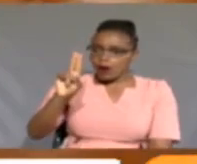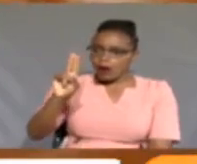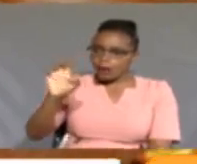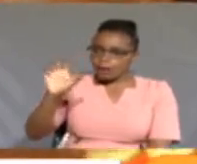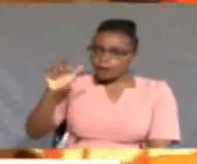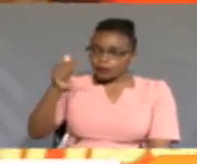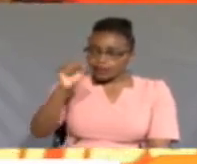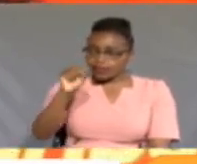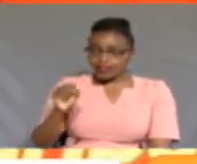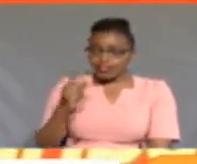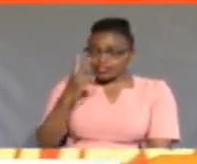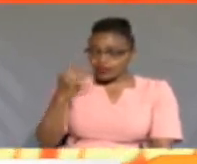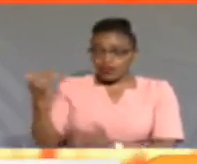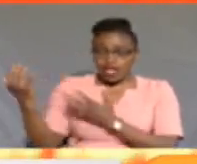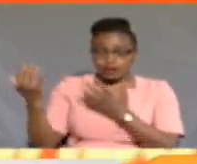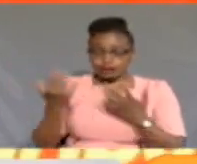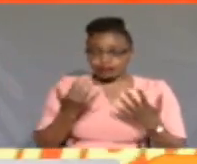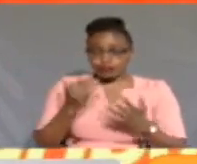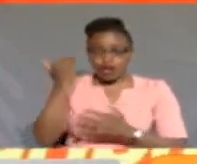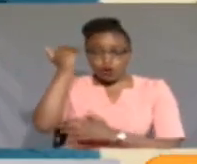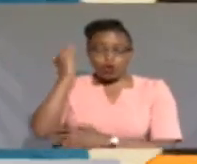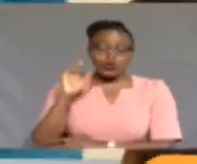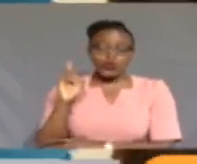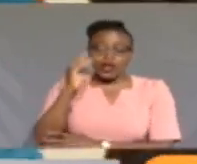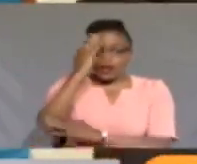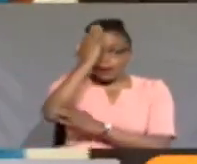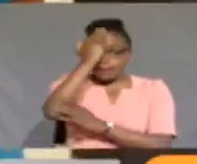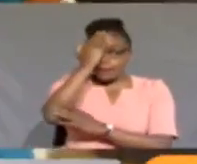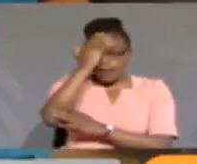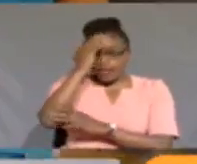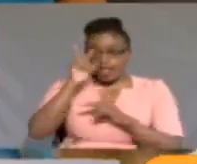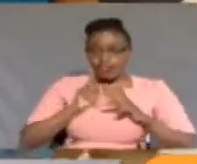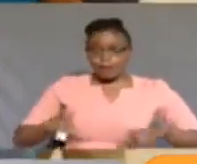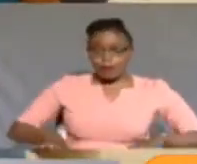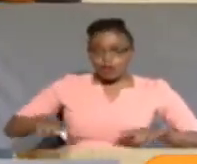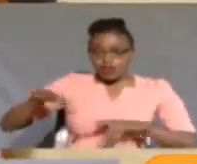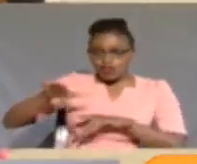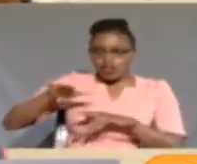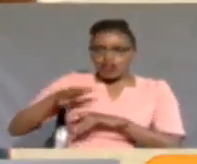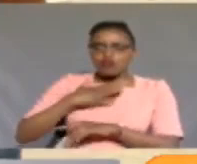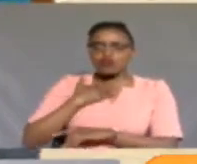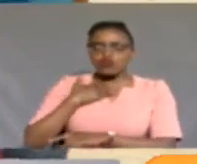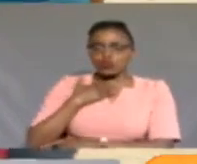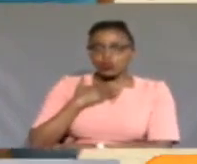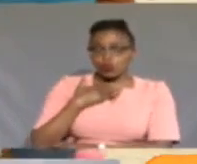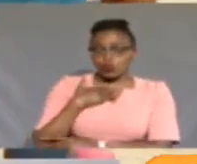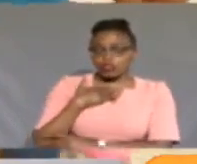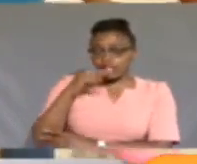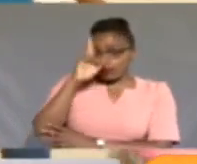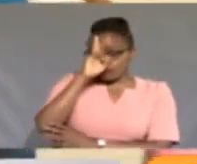huyo anatarajiwa kufikishwa kotini Jumatatu, huku wakaazi wakizitaka idara za